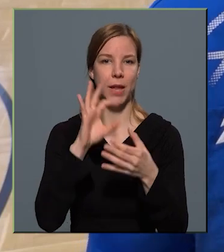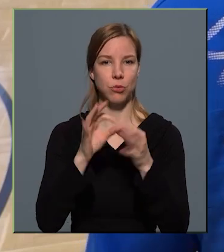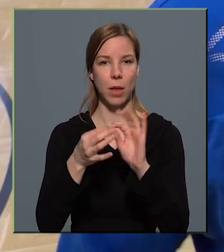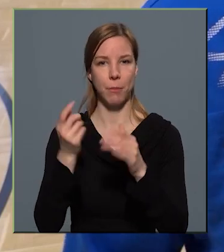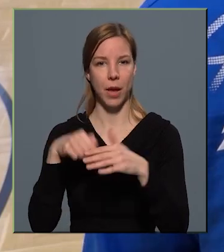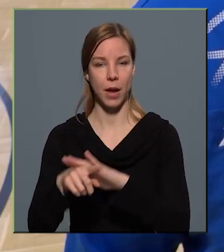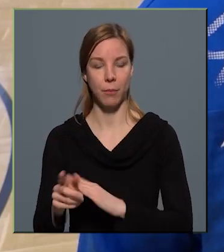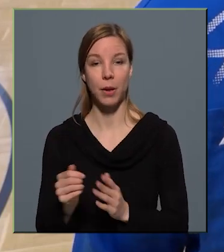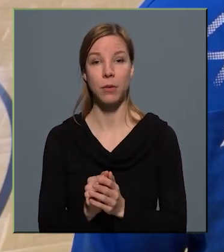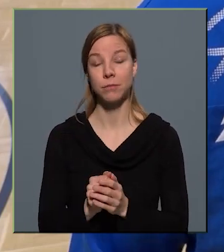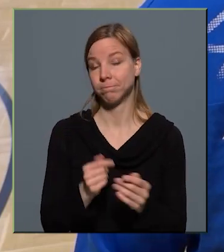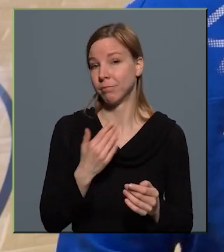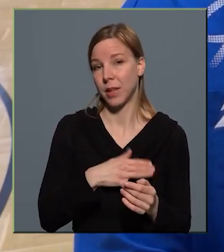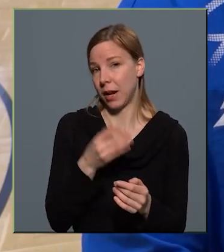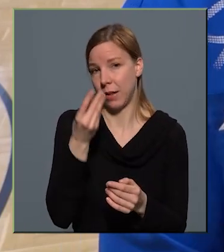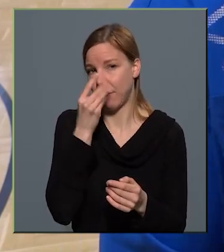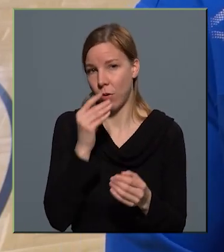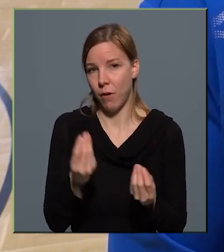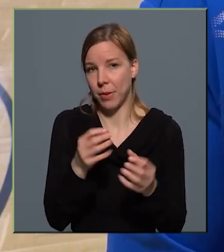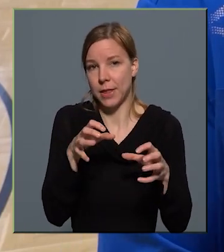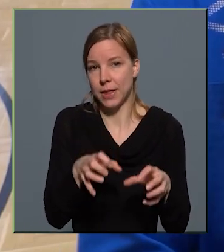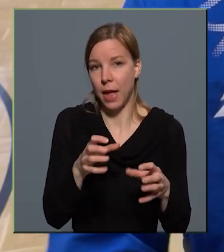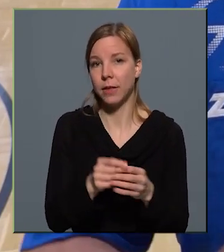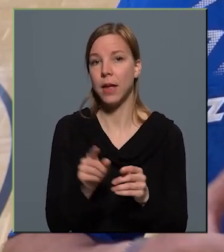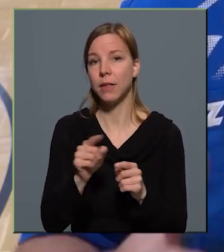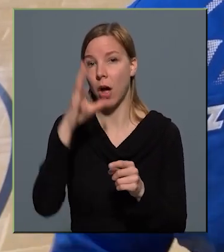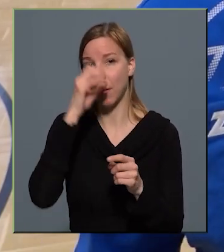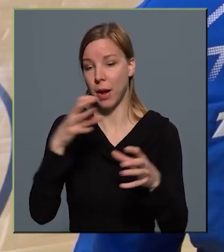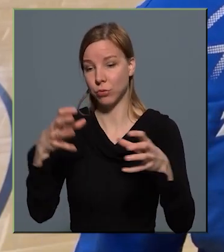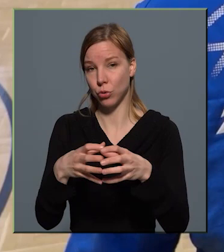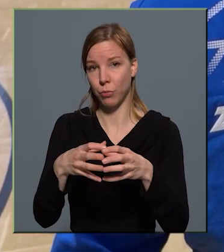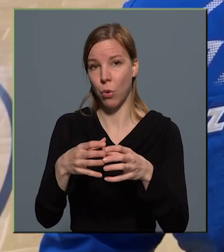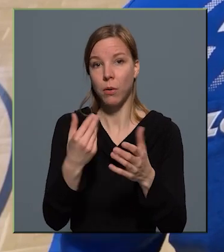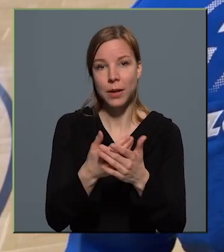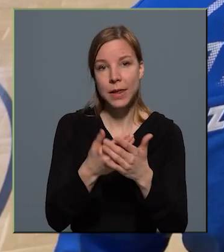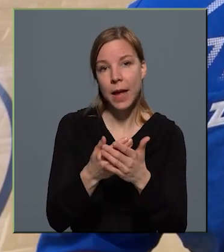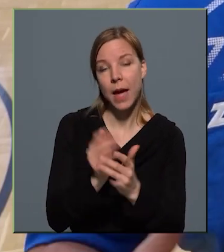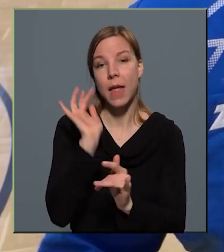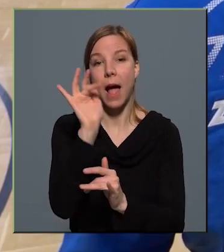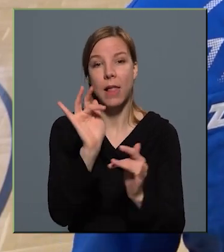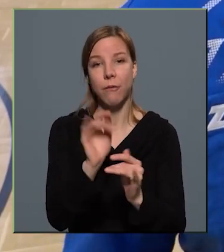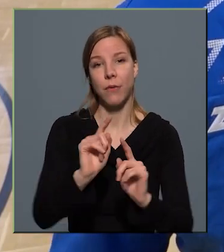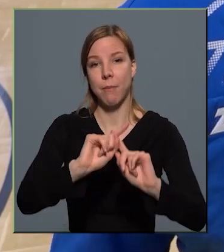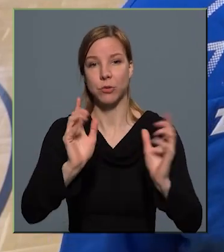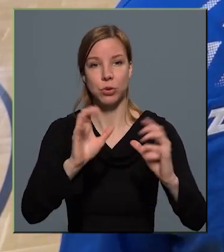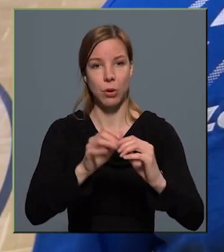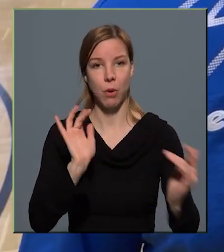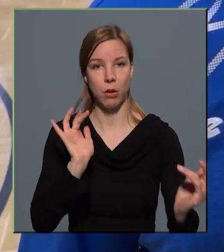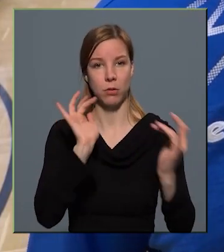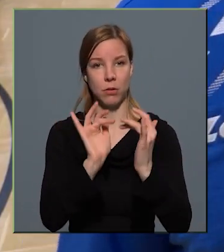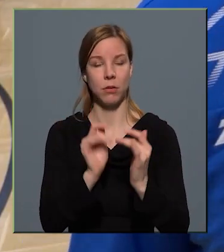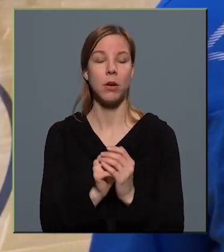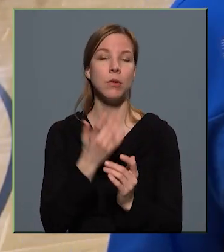ember szeretett volna valamit tenni, hogy igen, itt van az embercsoport, szerezünk neki ellenfelet, és akkor játszunk, és lejönnek. És valamikor egy